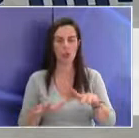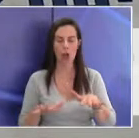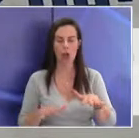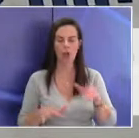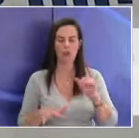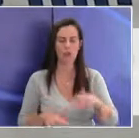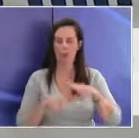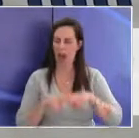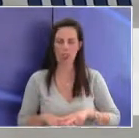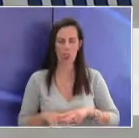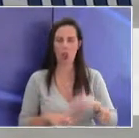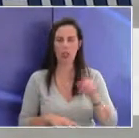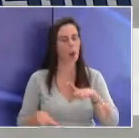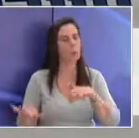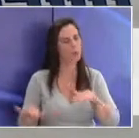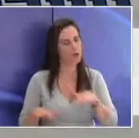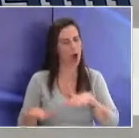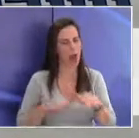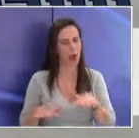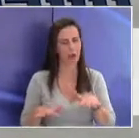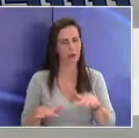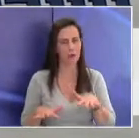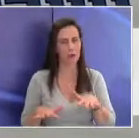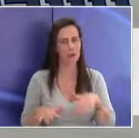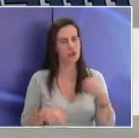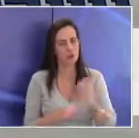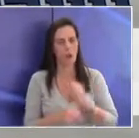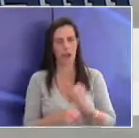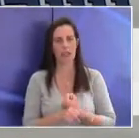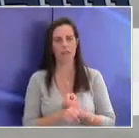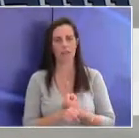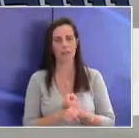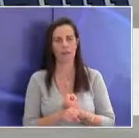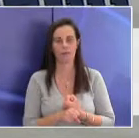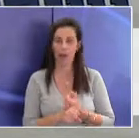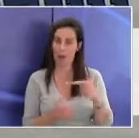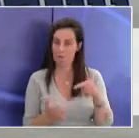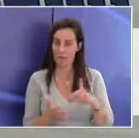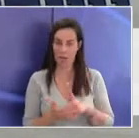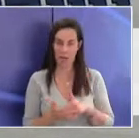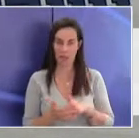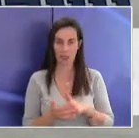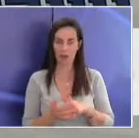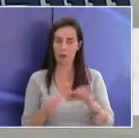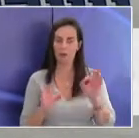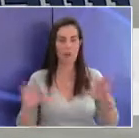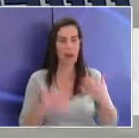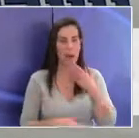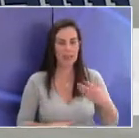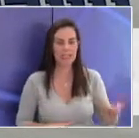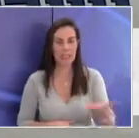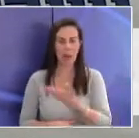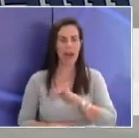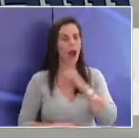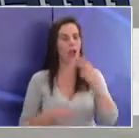הישרדות, זה לא ממשלה שמתפקדת, ולכן מבחינתו של עם ישראל